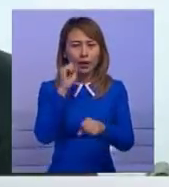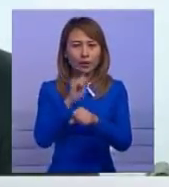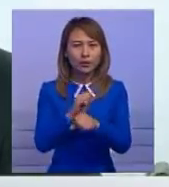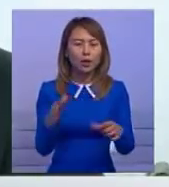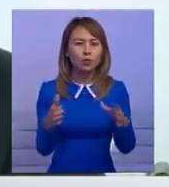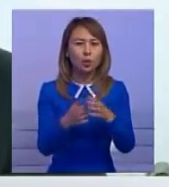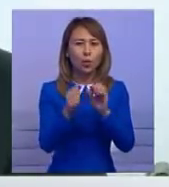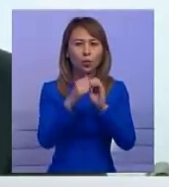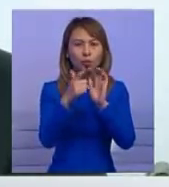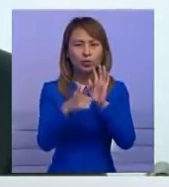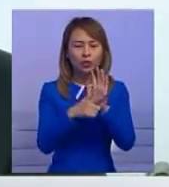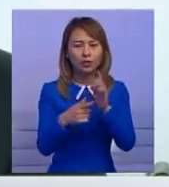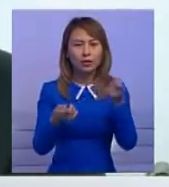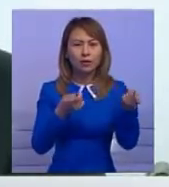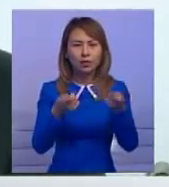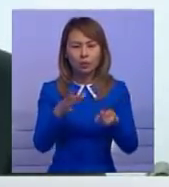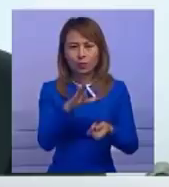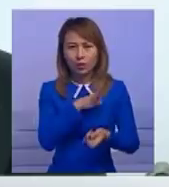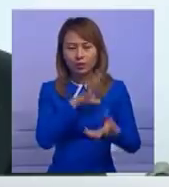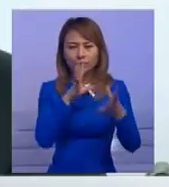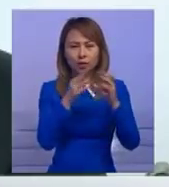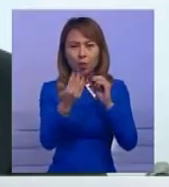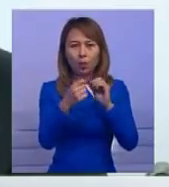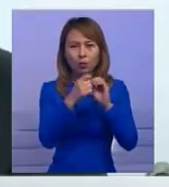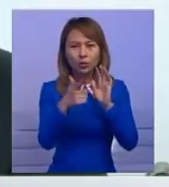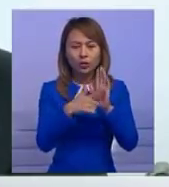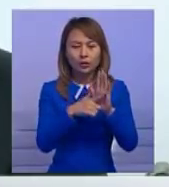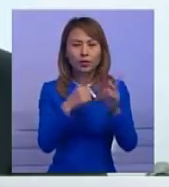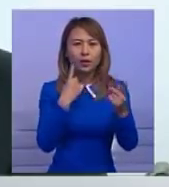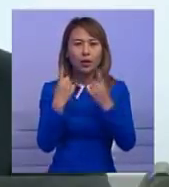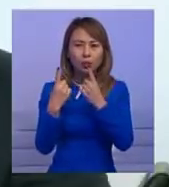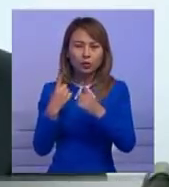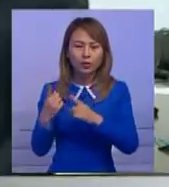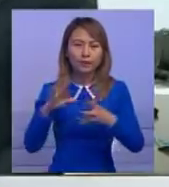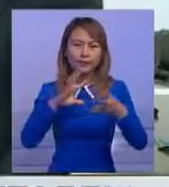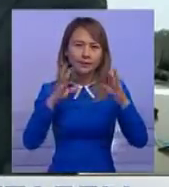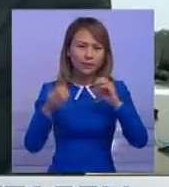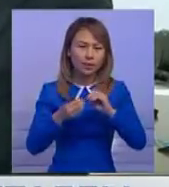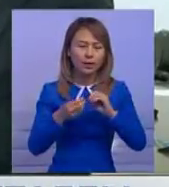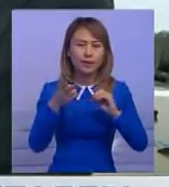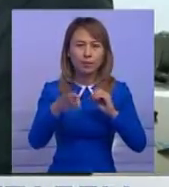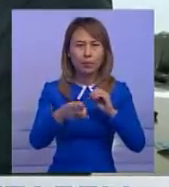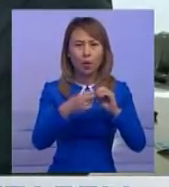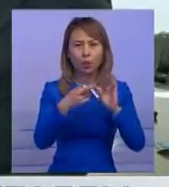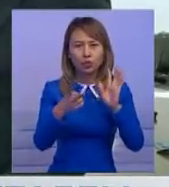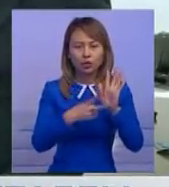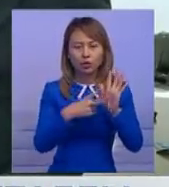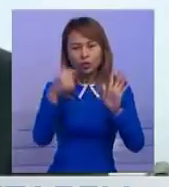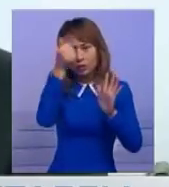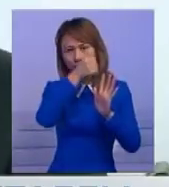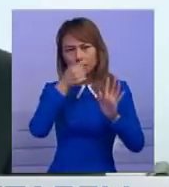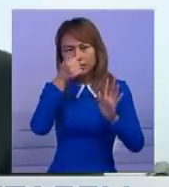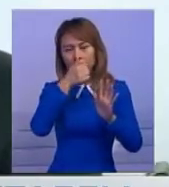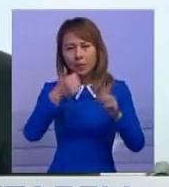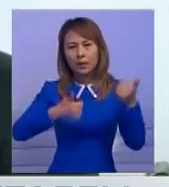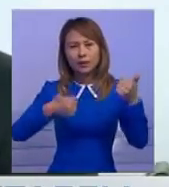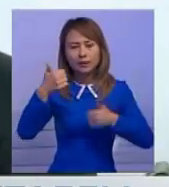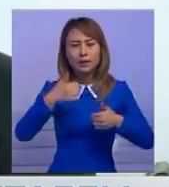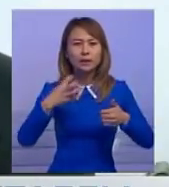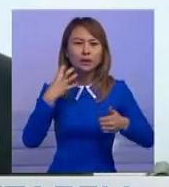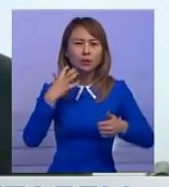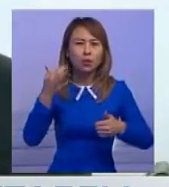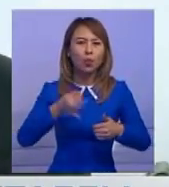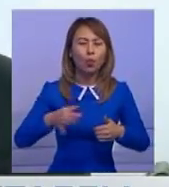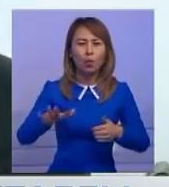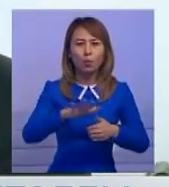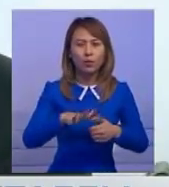17 биз талдау жүргүздүк. Сол 17 талдаудун нәтижесинде 2017 жылдын корутундусу менен Кызылорда облусу боюнча